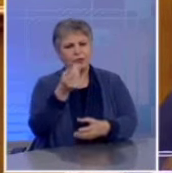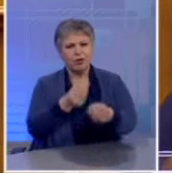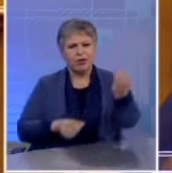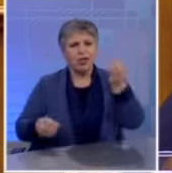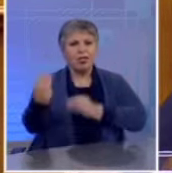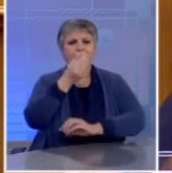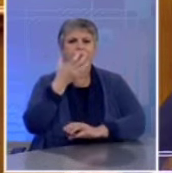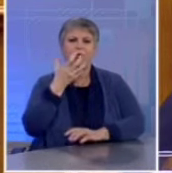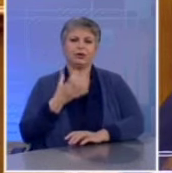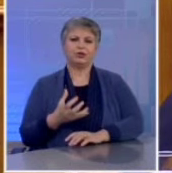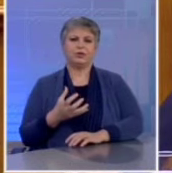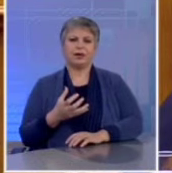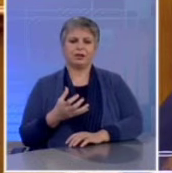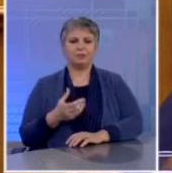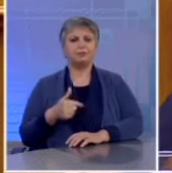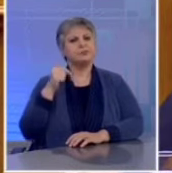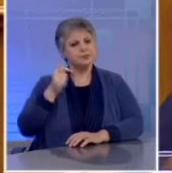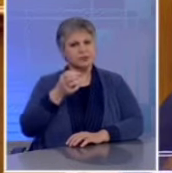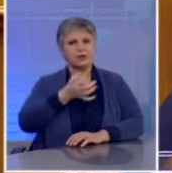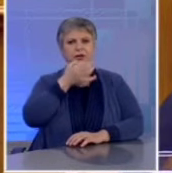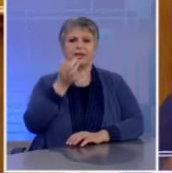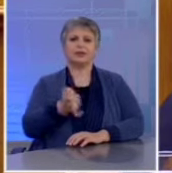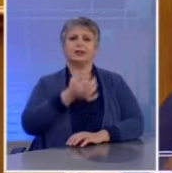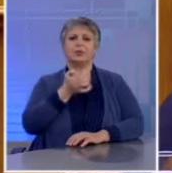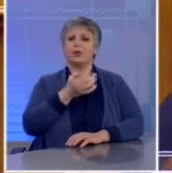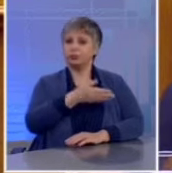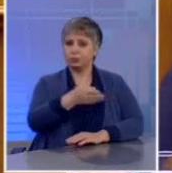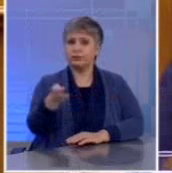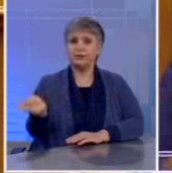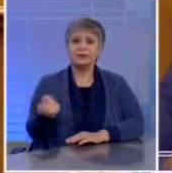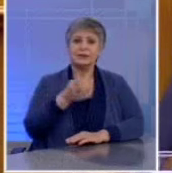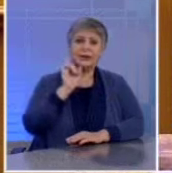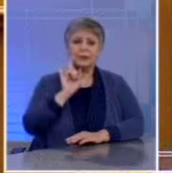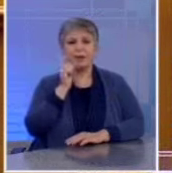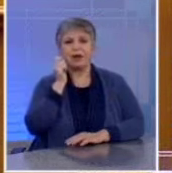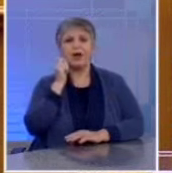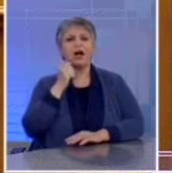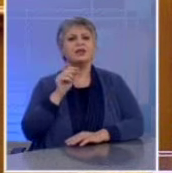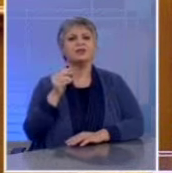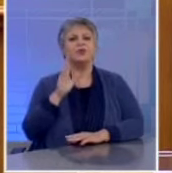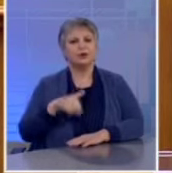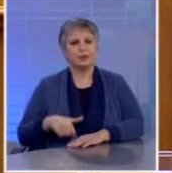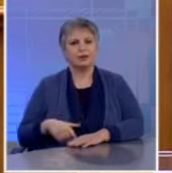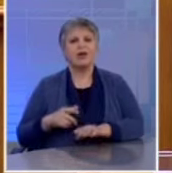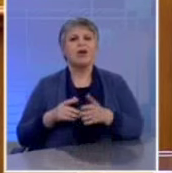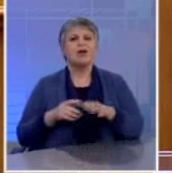εξής αμέσως, κυρίες και κύριοι βουλευτές. Παρέμβαση νούμερο 10.